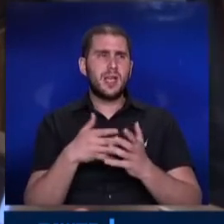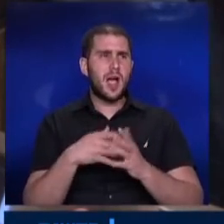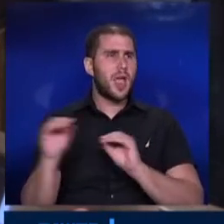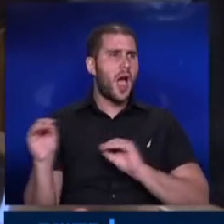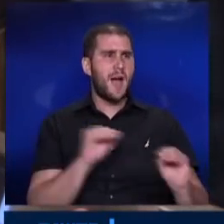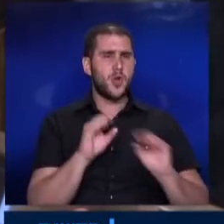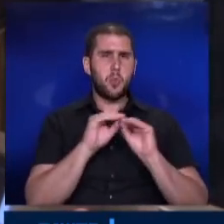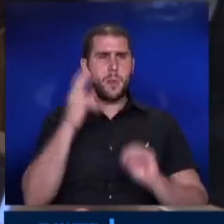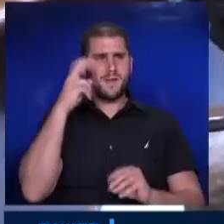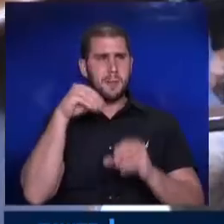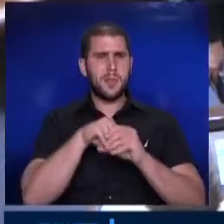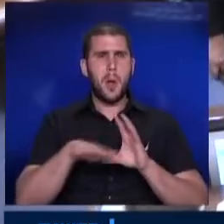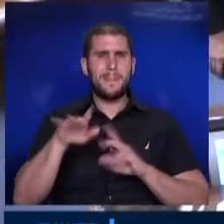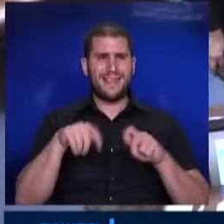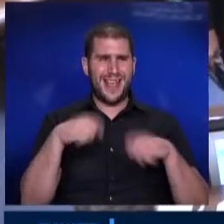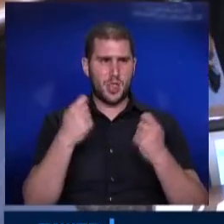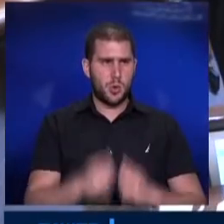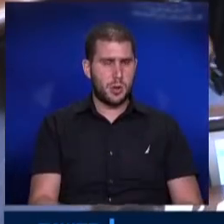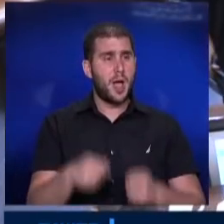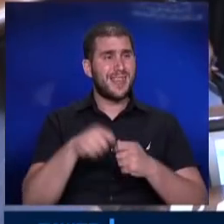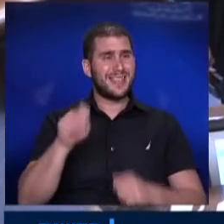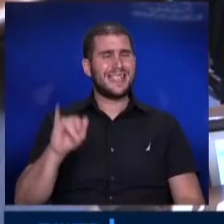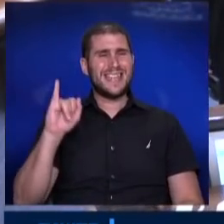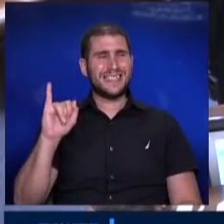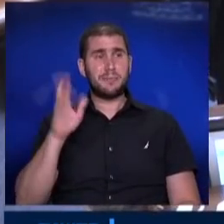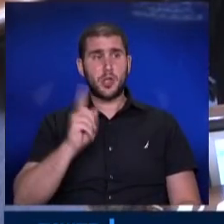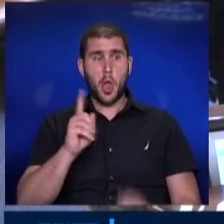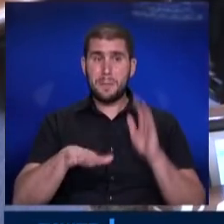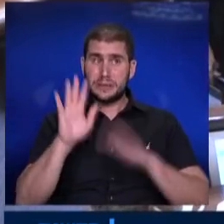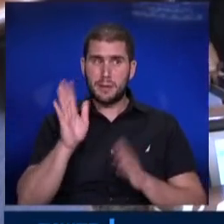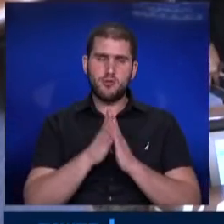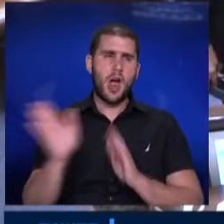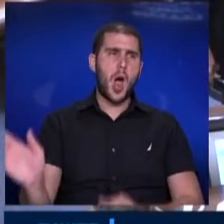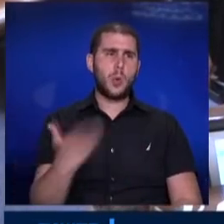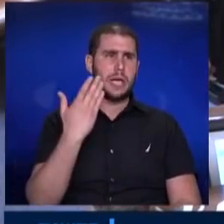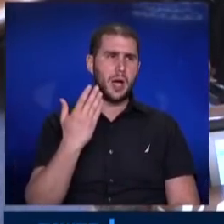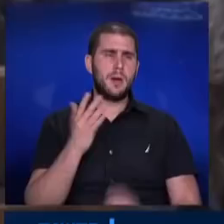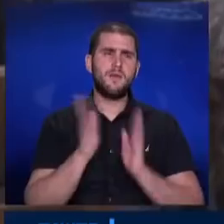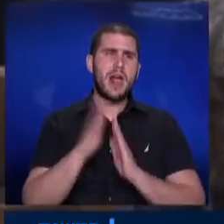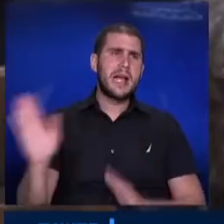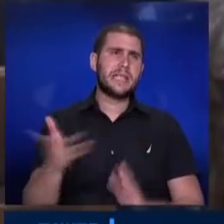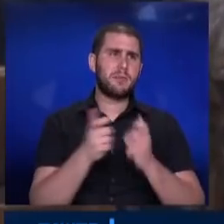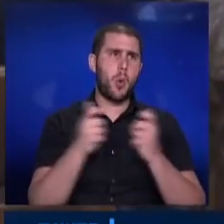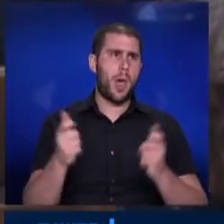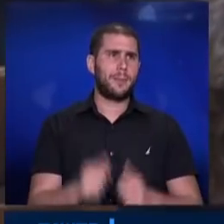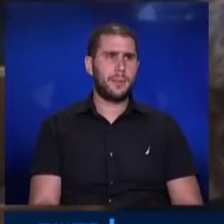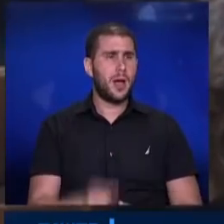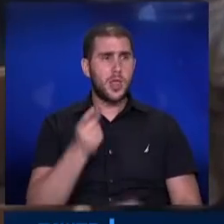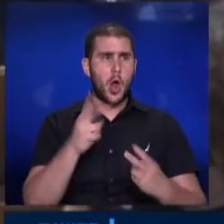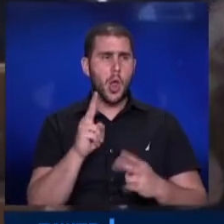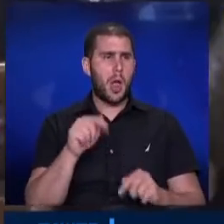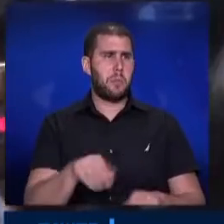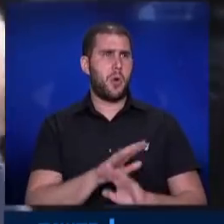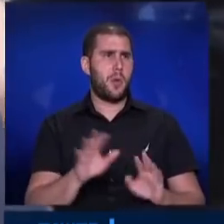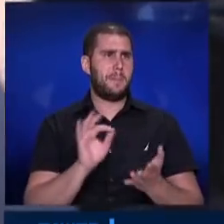ערביים במערכת החינוך. חברת הכנסת יסין, אם את לא מצביעה, נא לצאת. נא לצאת מהאולה. את לא יכולה להיות כאן